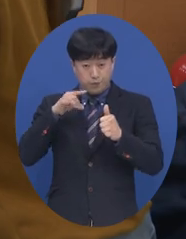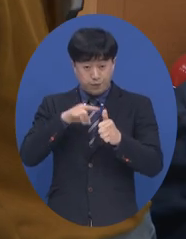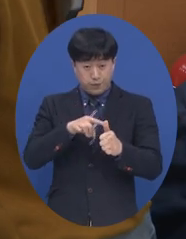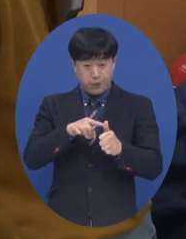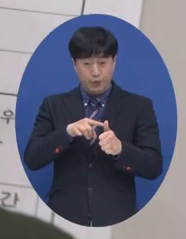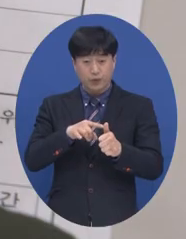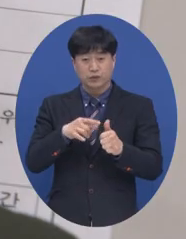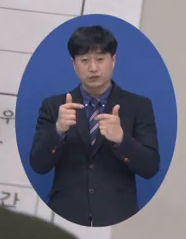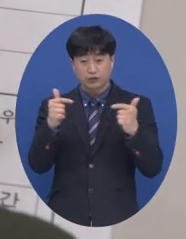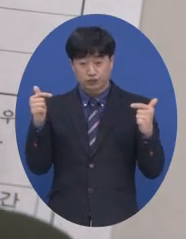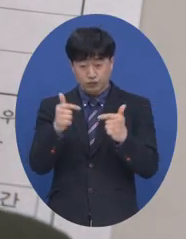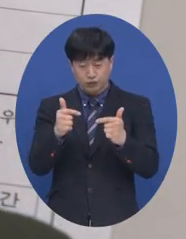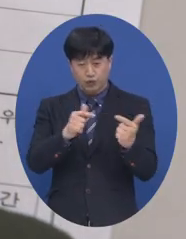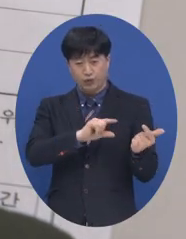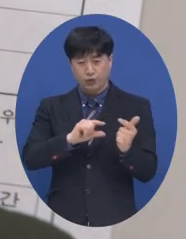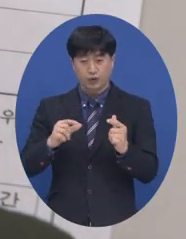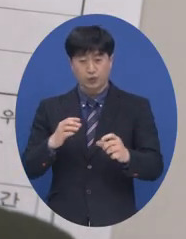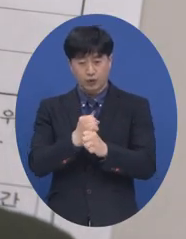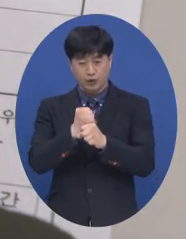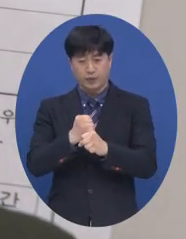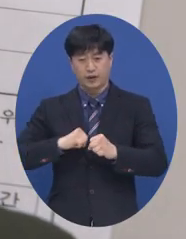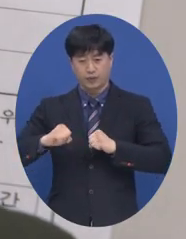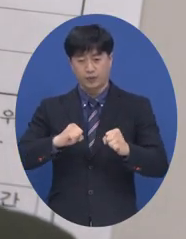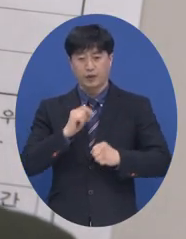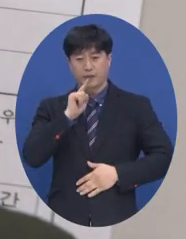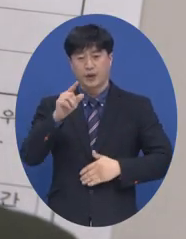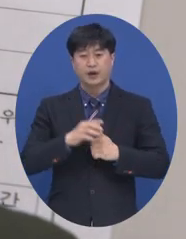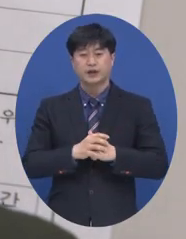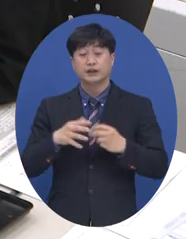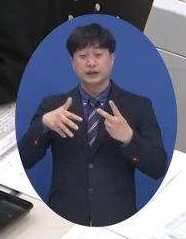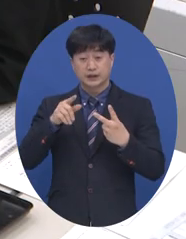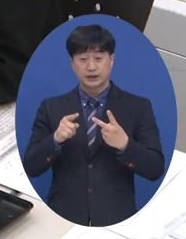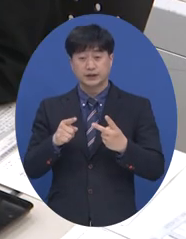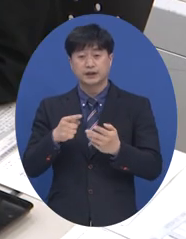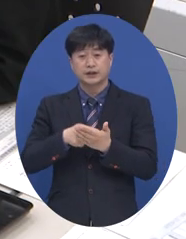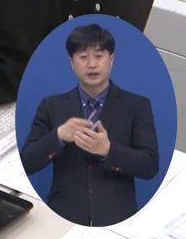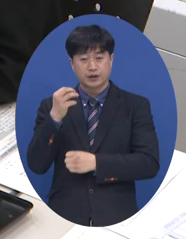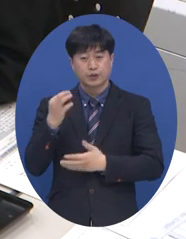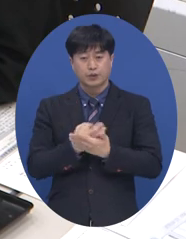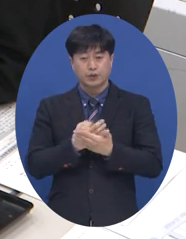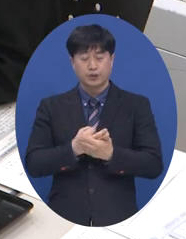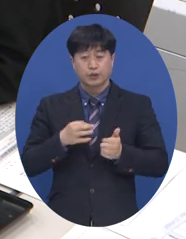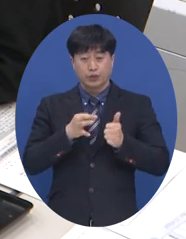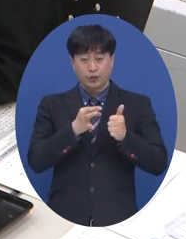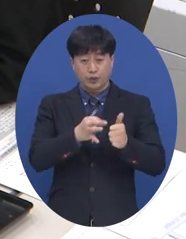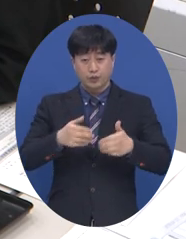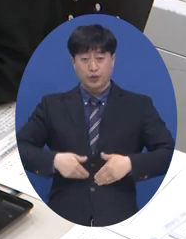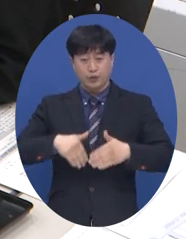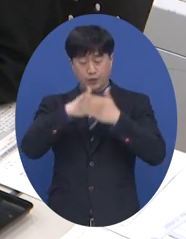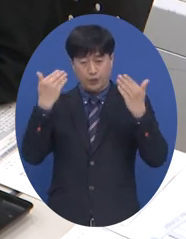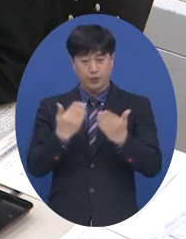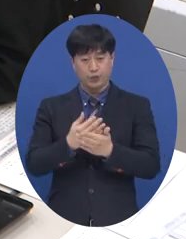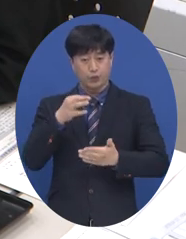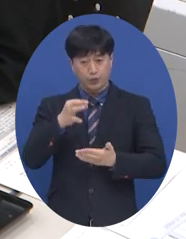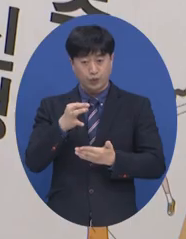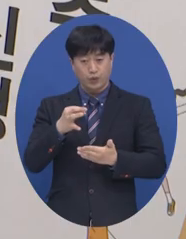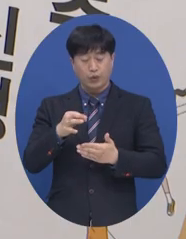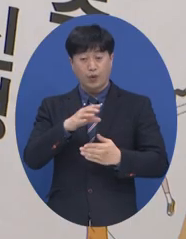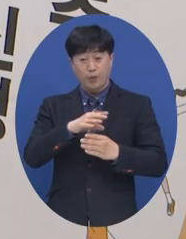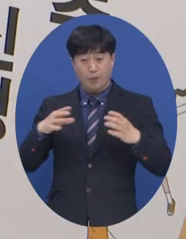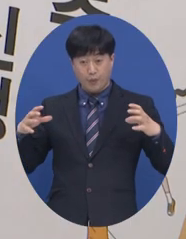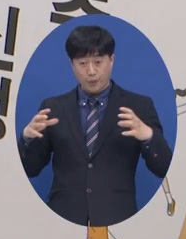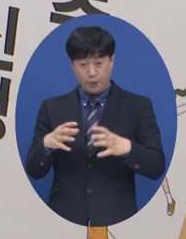가지를 종합해 집행하겠다고 했습니다. 2차 재난기본소득 지급에 필요한 총 소요 예산은 부대